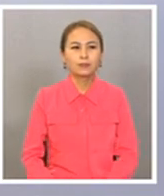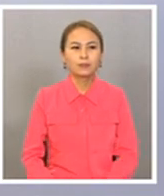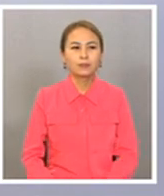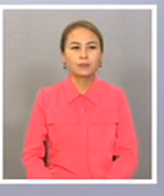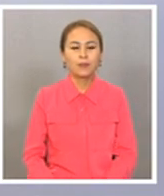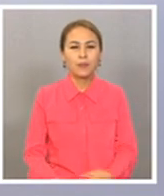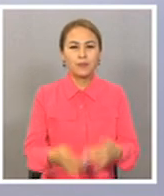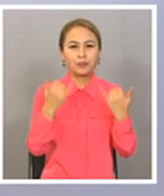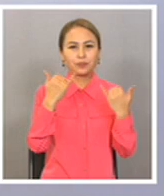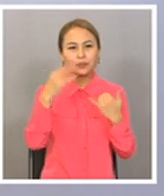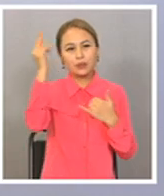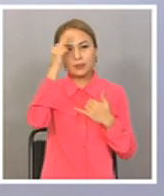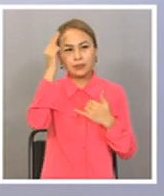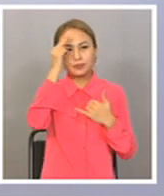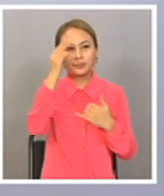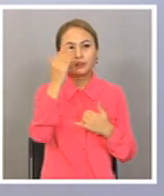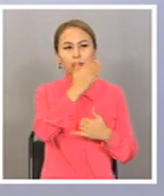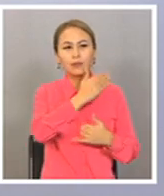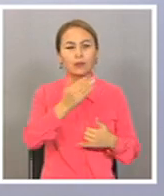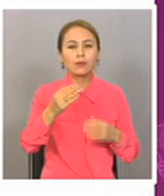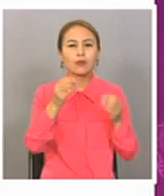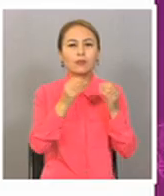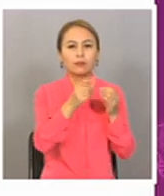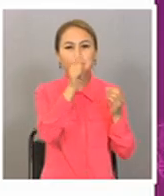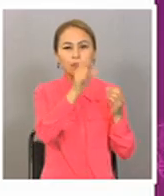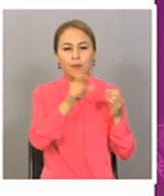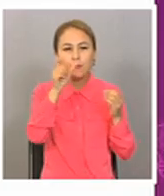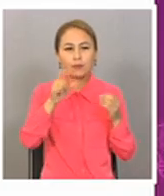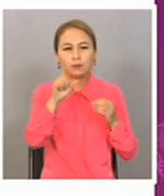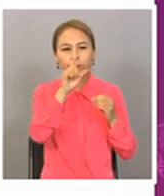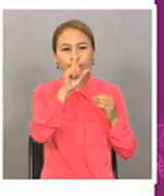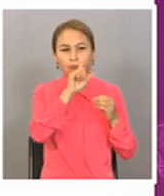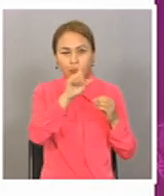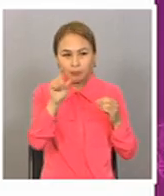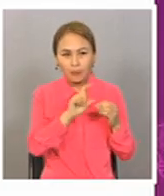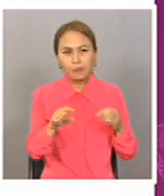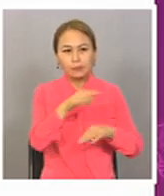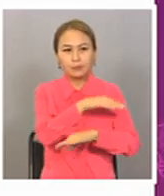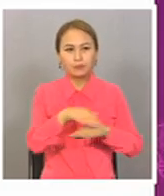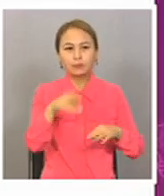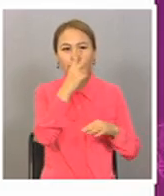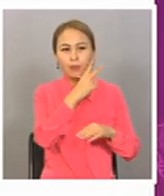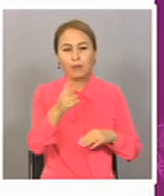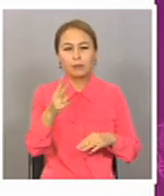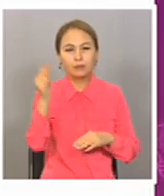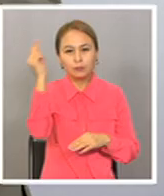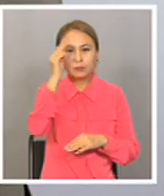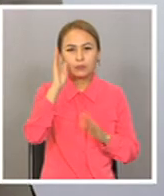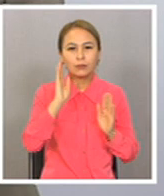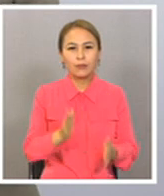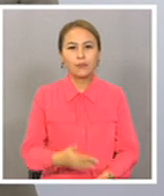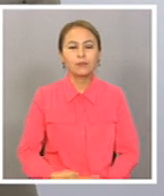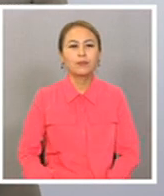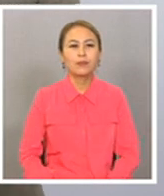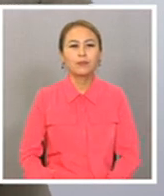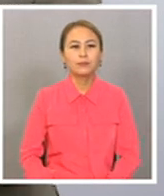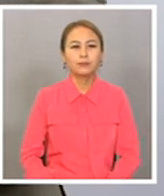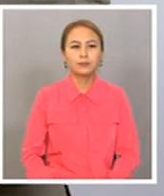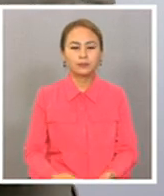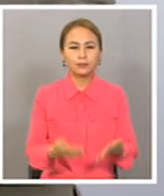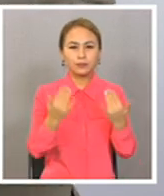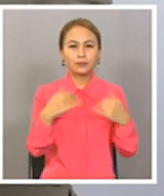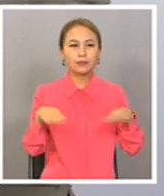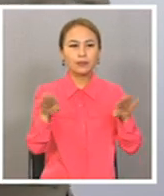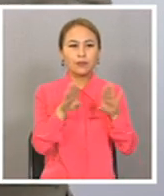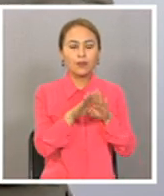Бүгінгі сабақта сіз ондық бөлшектерді координаттық сәуледе кескіндеуді үйренесіз. Ал енді